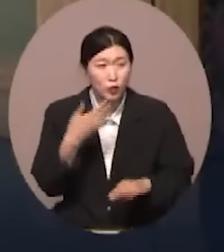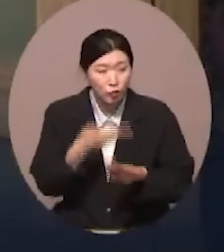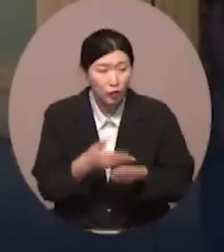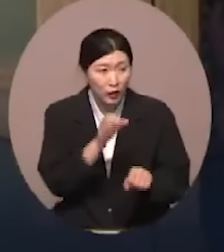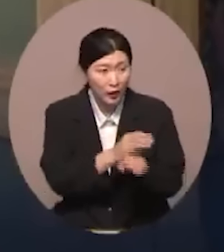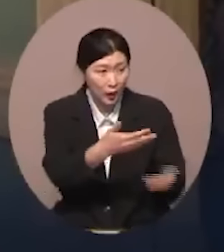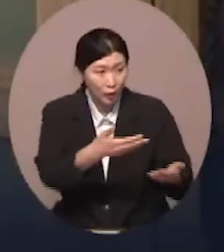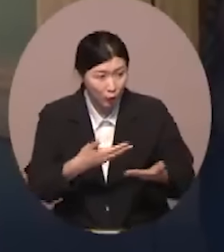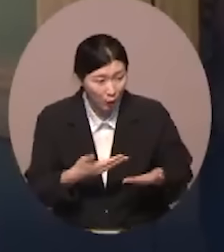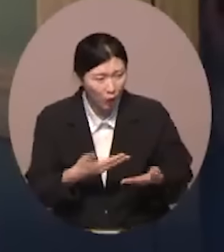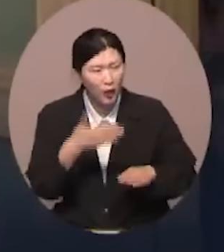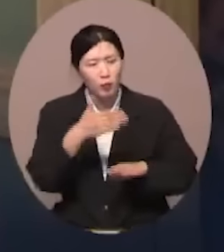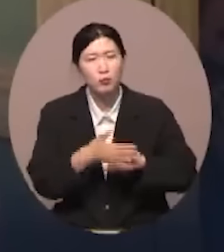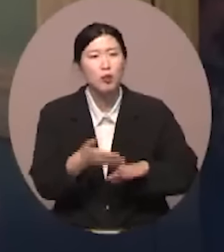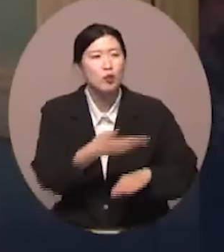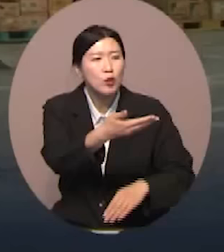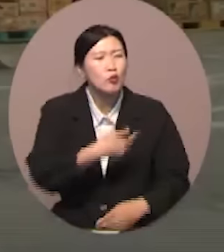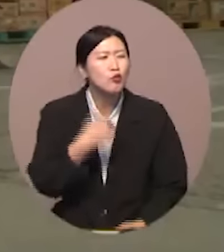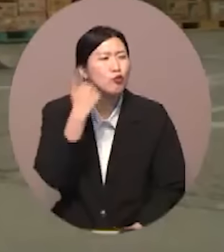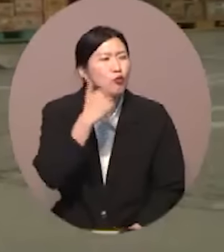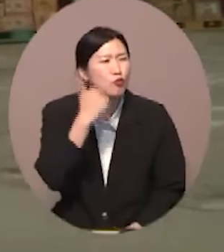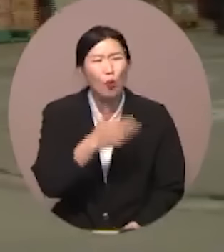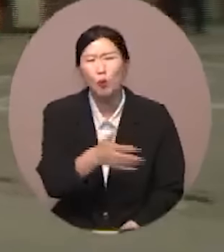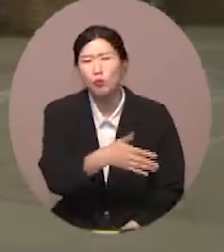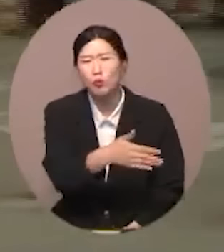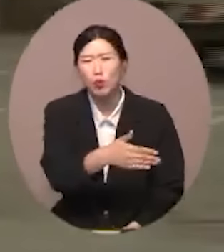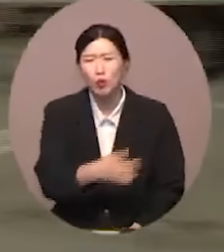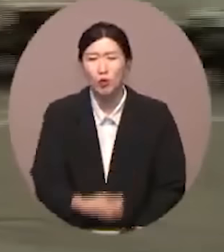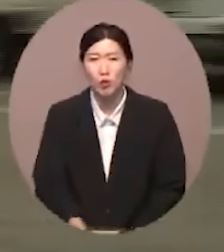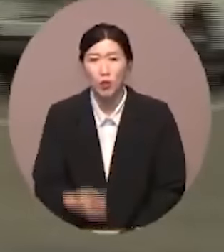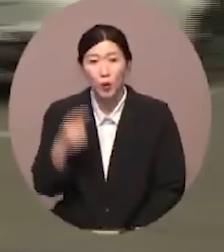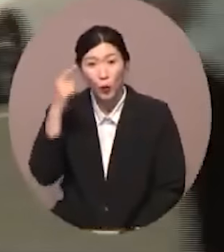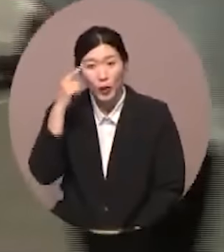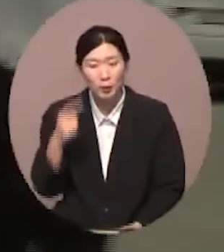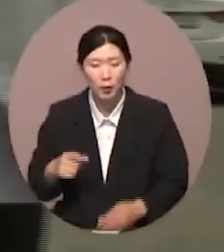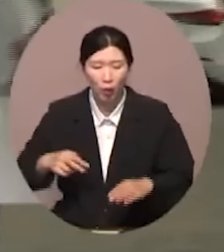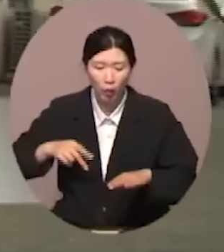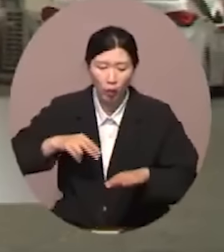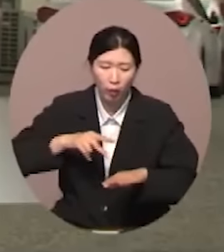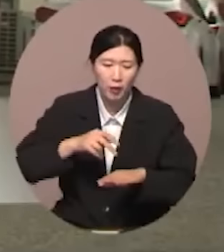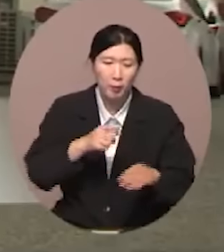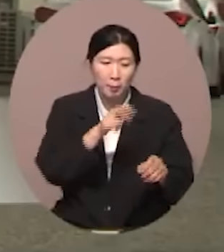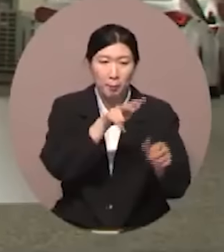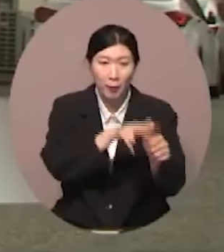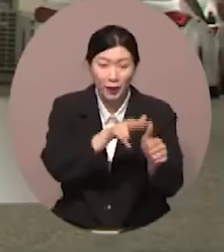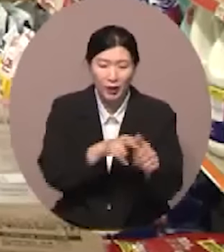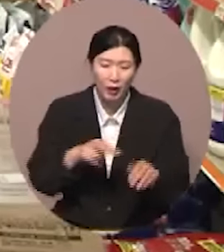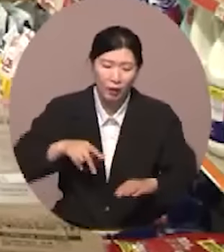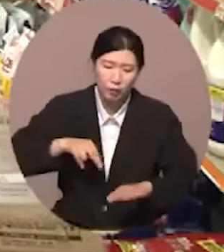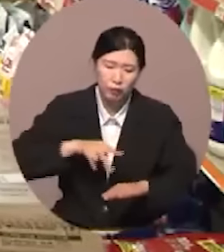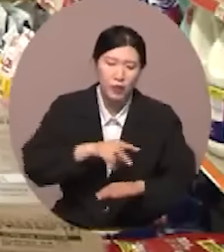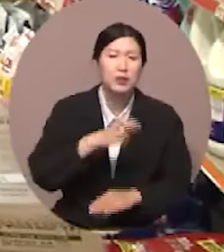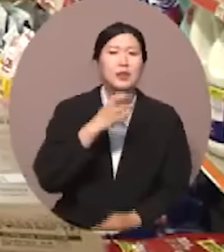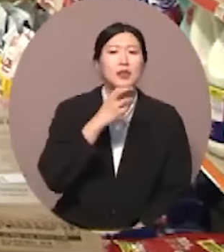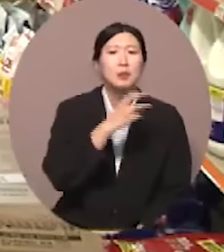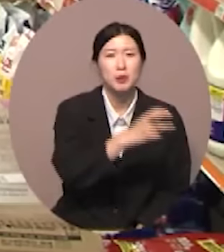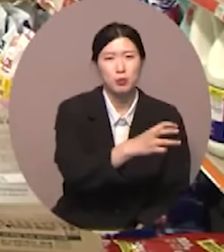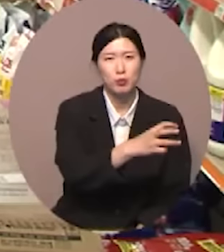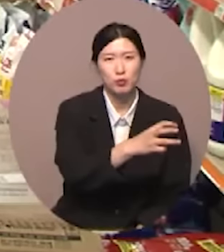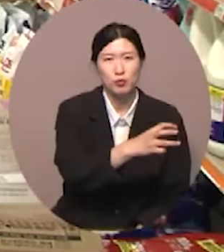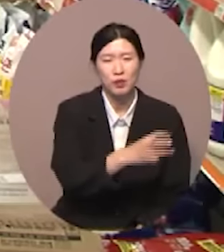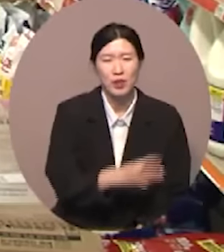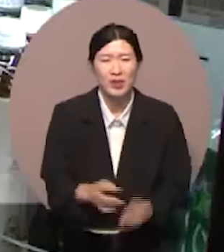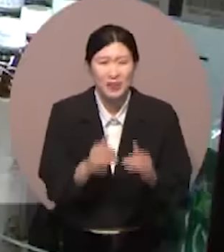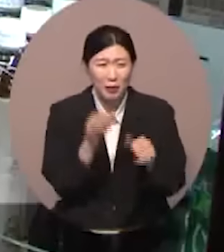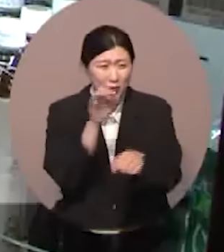사다나 주문 먹는데 누가 사다 주고 갈래. 이 마을에서 가까운 마트는 걸어서 30분 거리에 있습니다. 하지만 잘 안